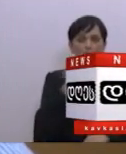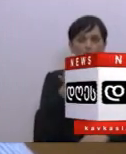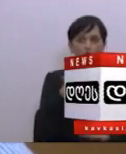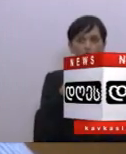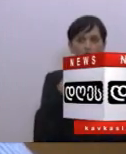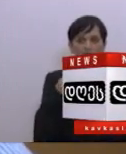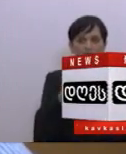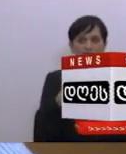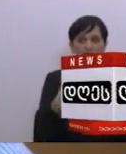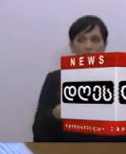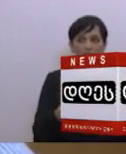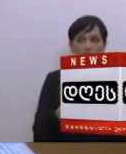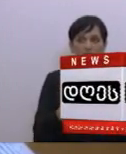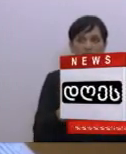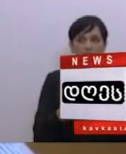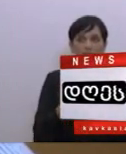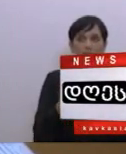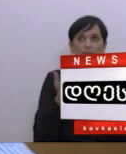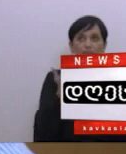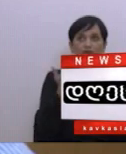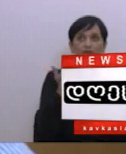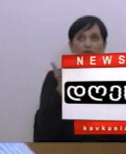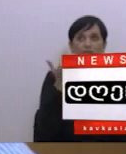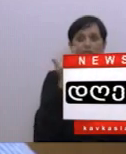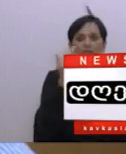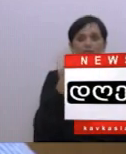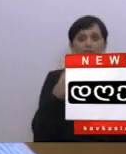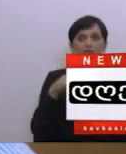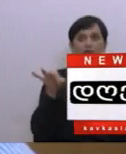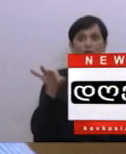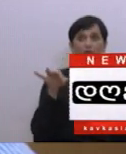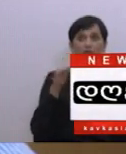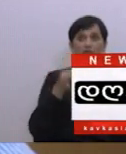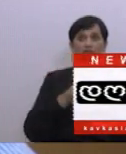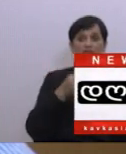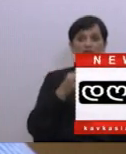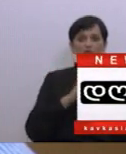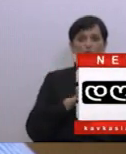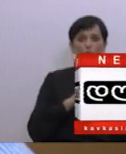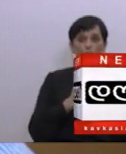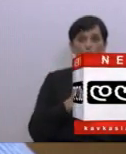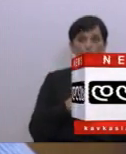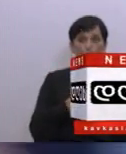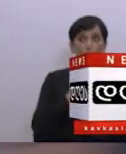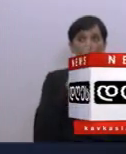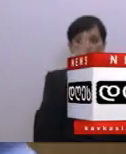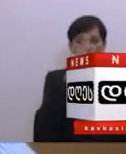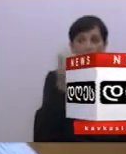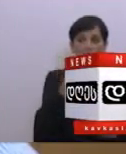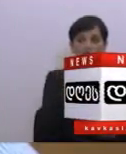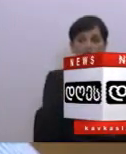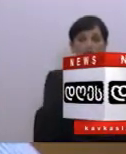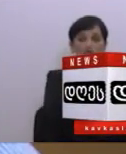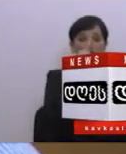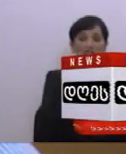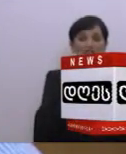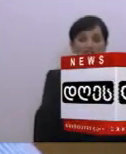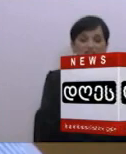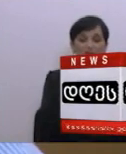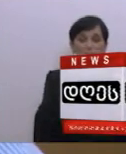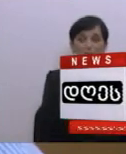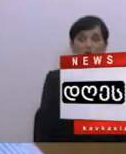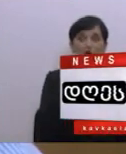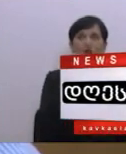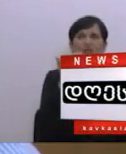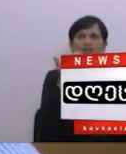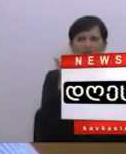kithobs. Tkoen damo, kidebeli de tau isupali sa samartus piro bepsi mogitsevt, am kithobze pasuhi zgatsema, magram, tkoen